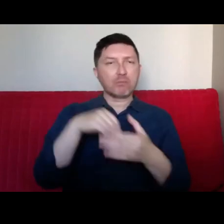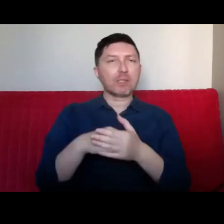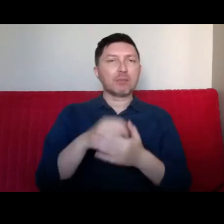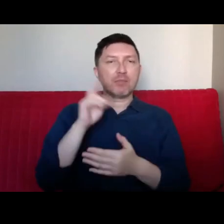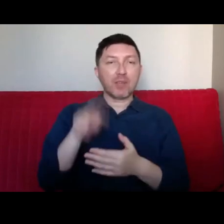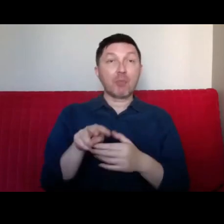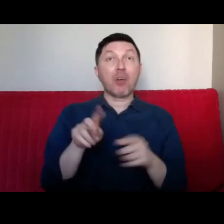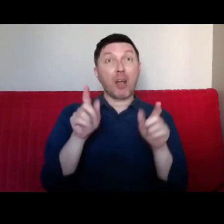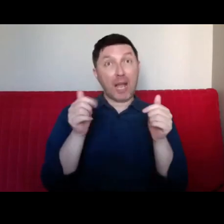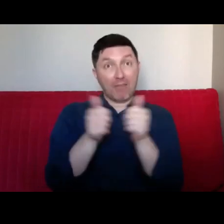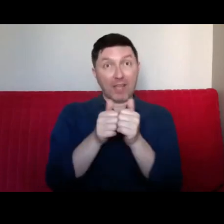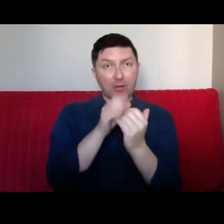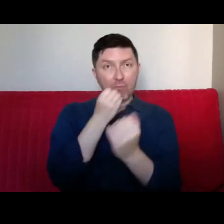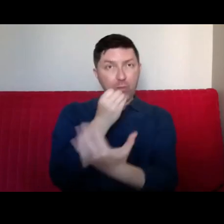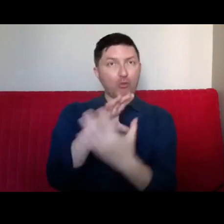communiquer.